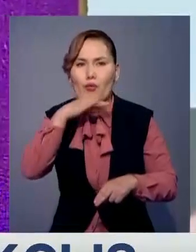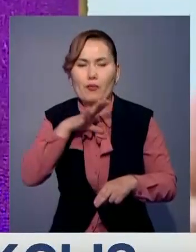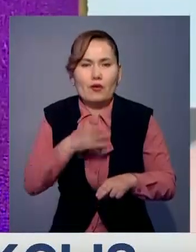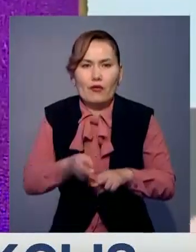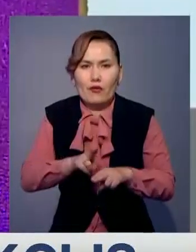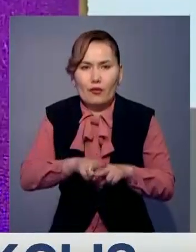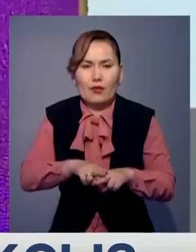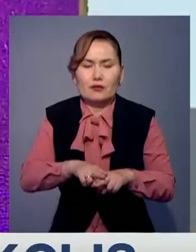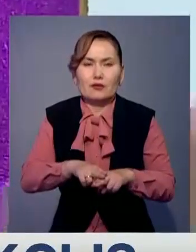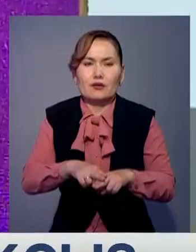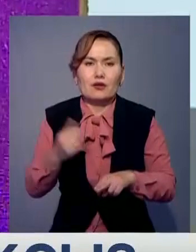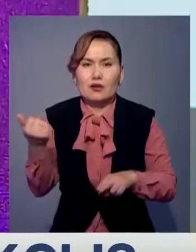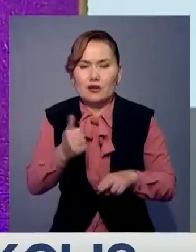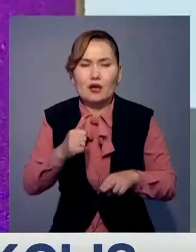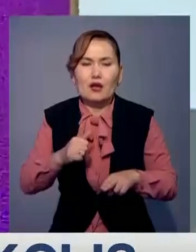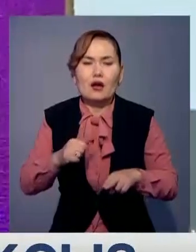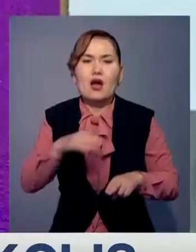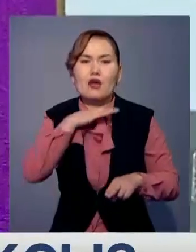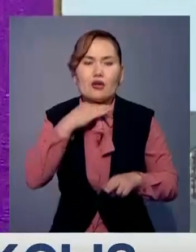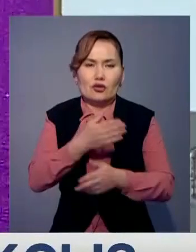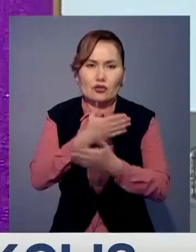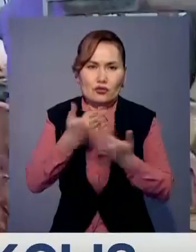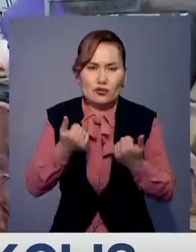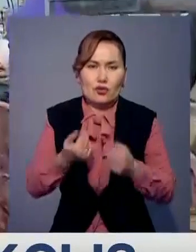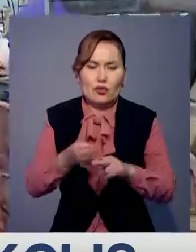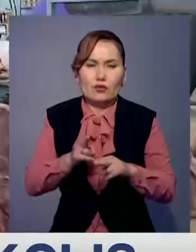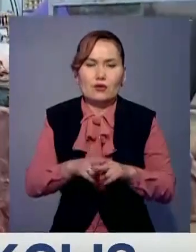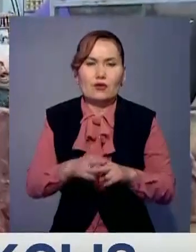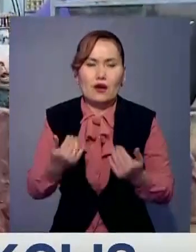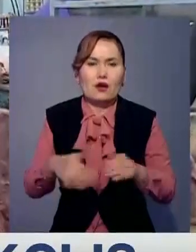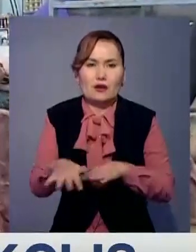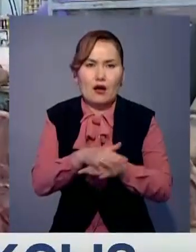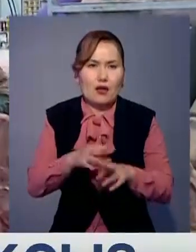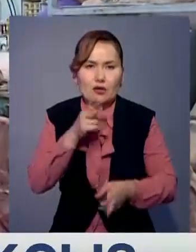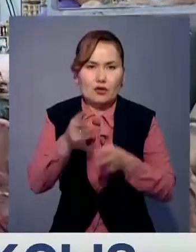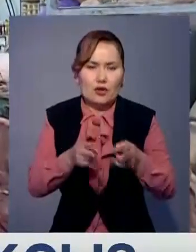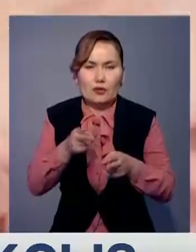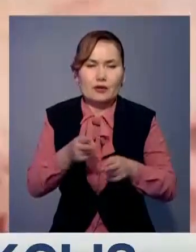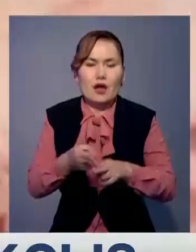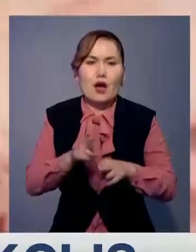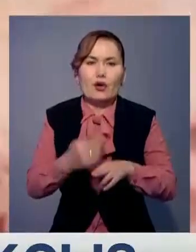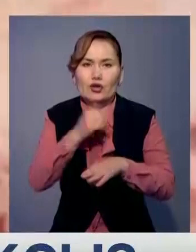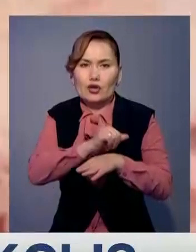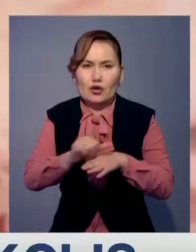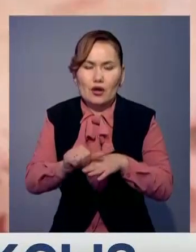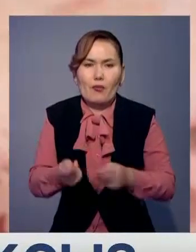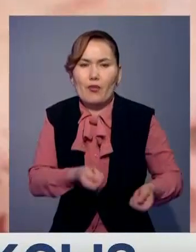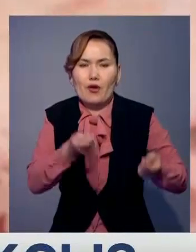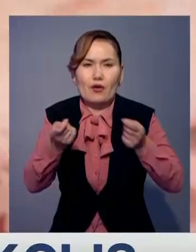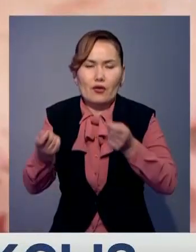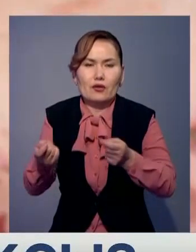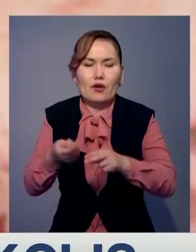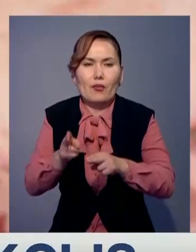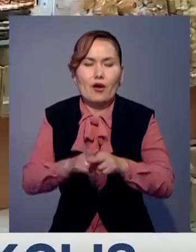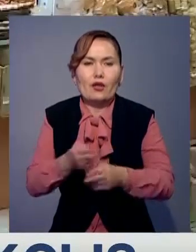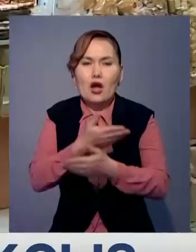аптада. Кешегі базарда мал ала алмадық деп айтып атыр. Жұрт мал бағасының күрт өсуін еттің экспортқа көптеп кетіп жатқандығымен